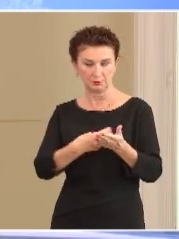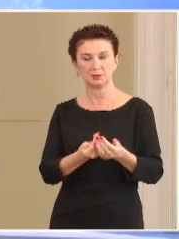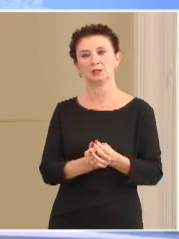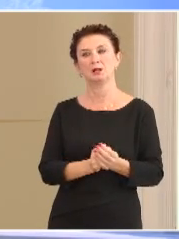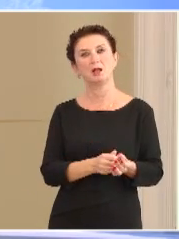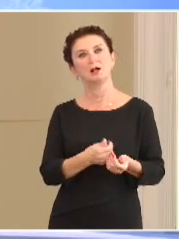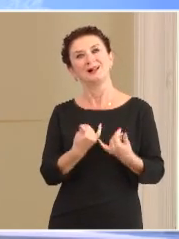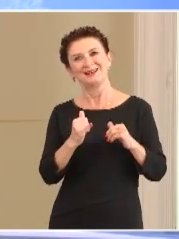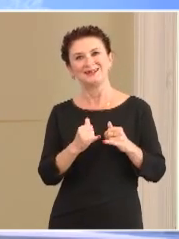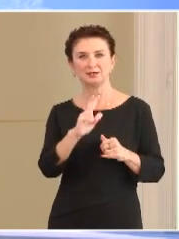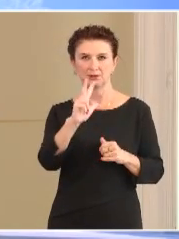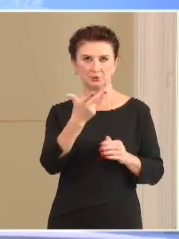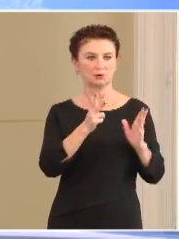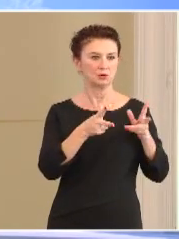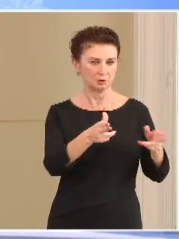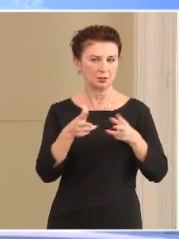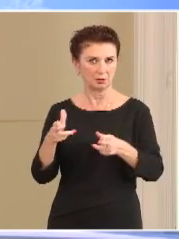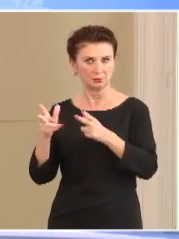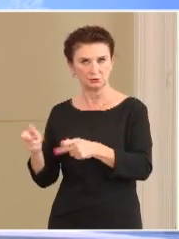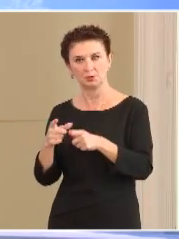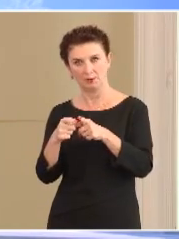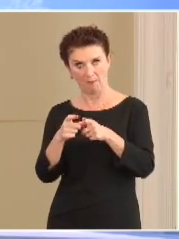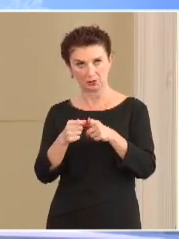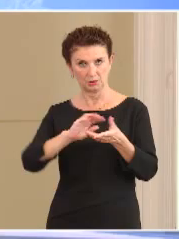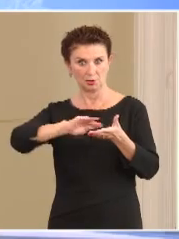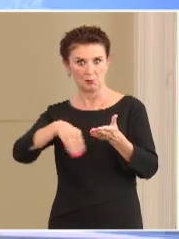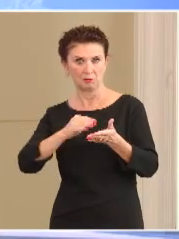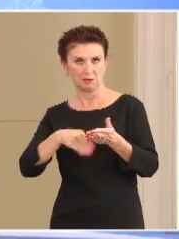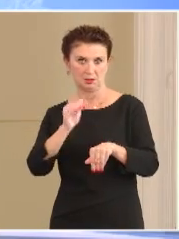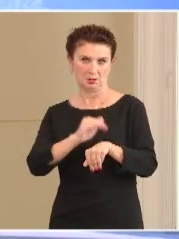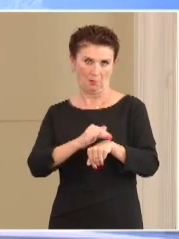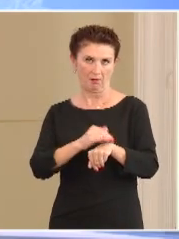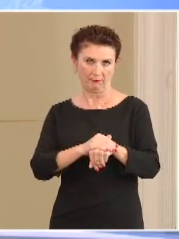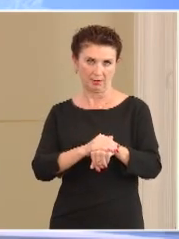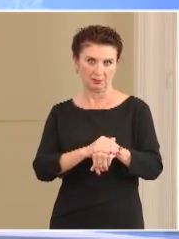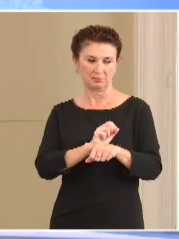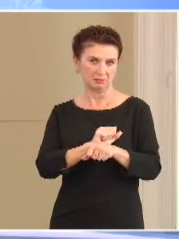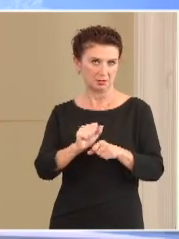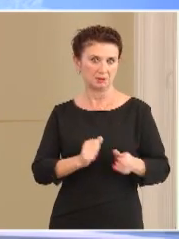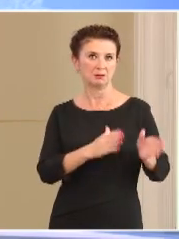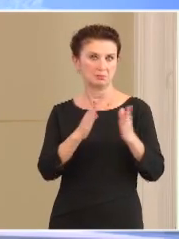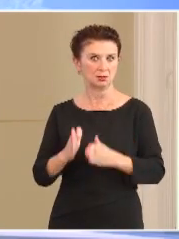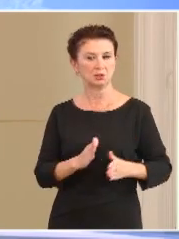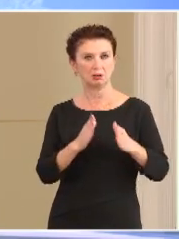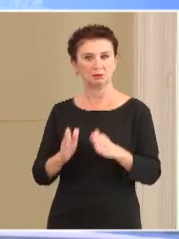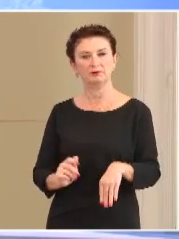będą podpisane w październiku. Jesteśmy gotowi do tego, aby podpisać umowy